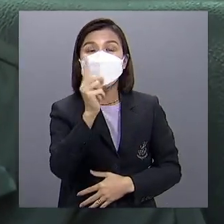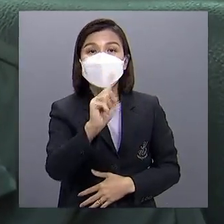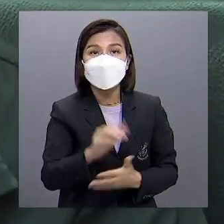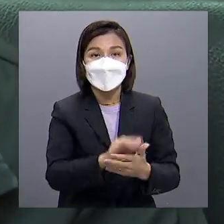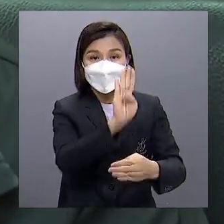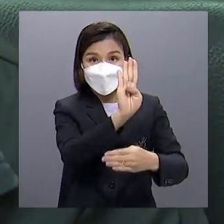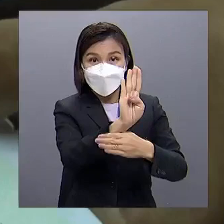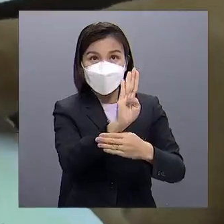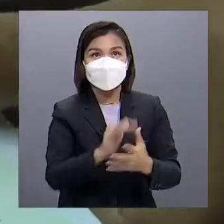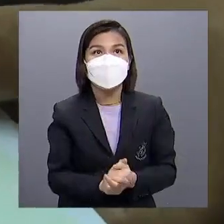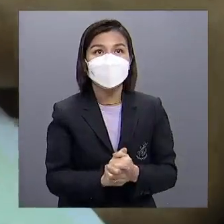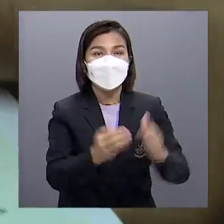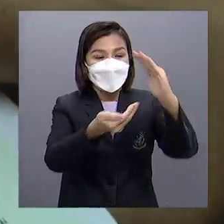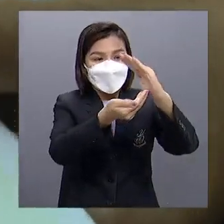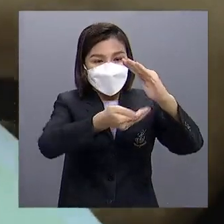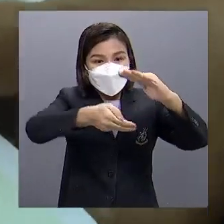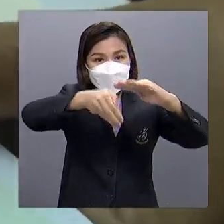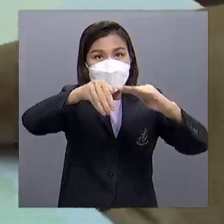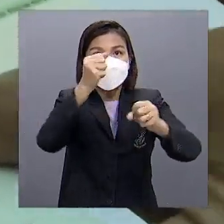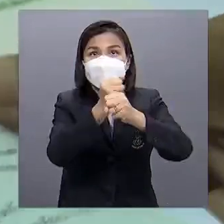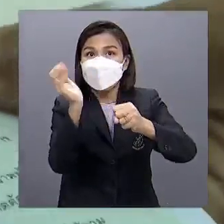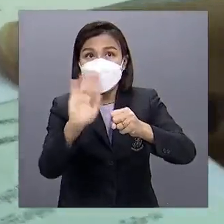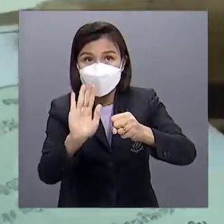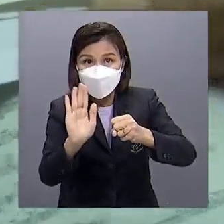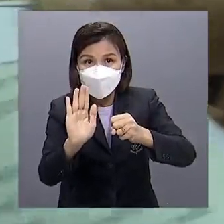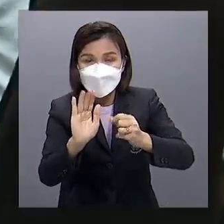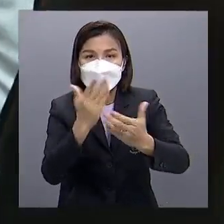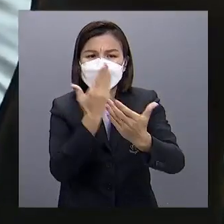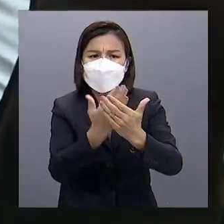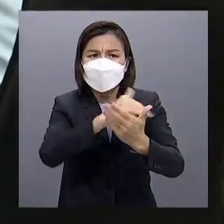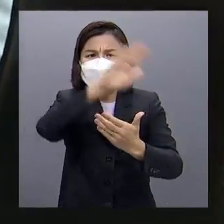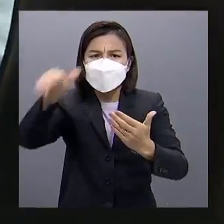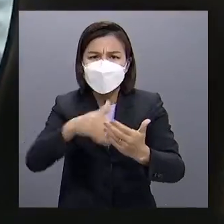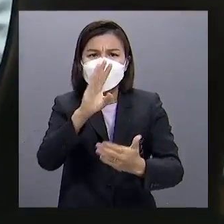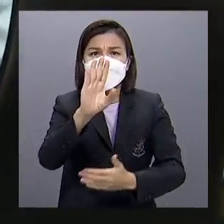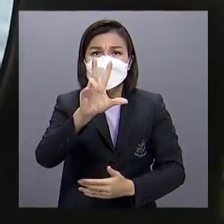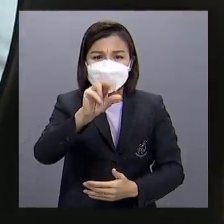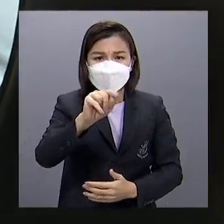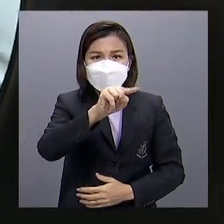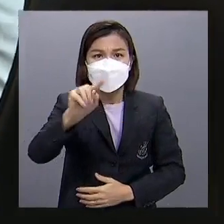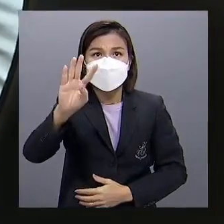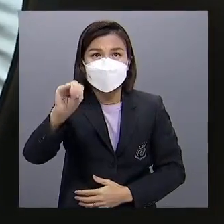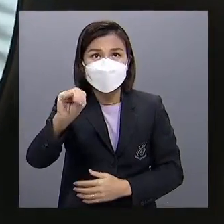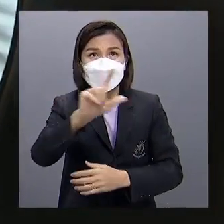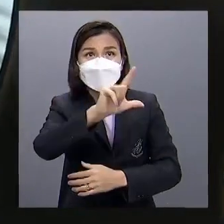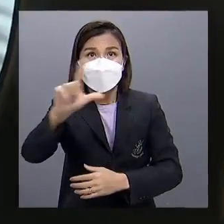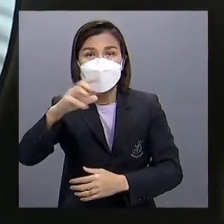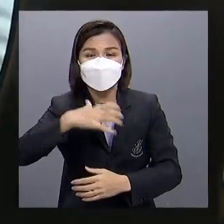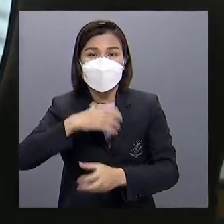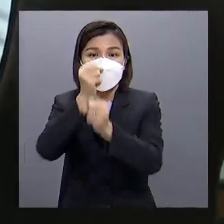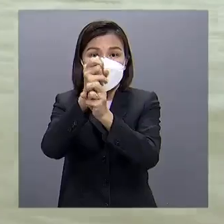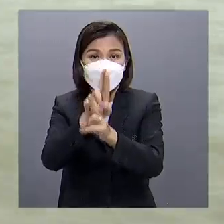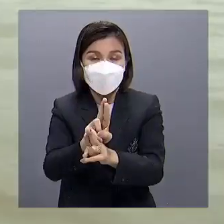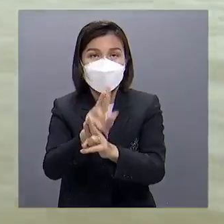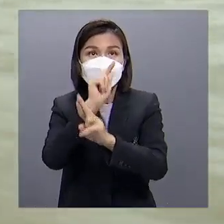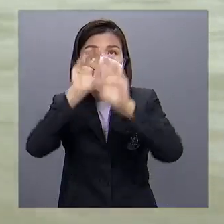บรังนกงวดสุดท้ายซึ่งมีมูลค่าประมาณ 30-40 ล้านบาทเพื่อต้องการอนุรักษ์พันธุ์นกเอาไว้แต่ในช่วงว่างเว้นสัมปท